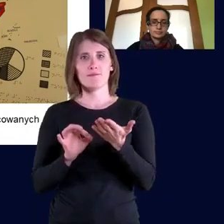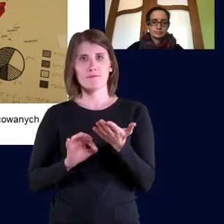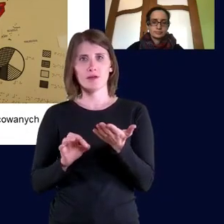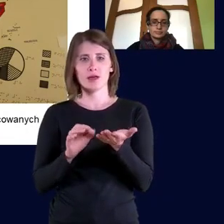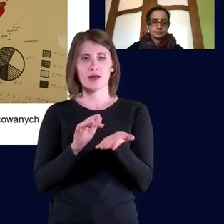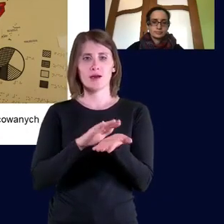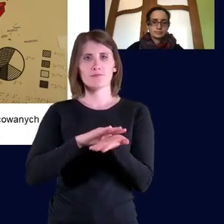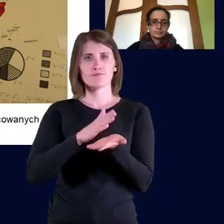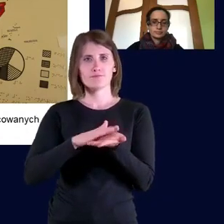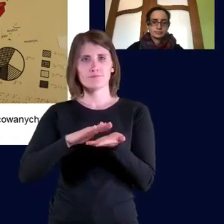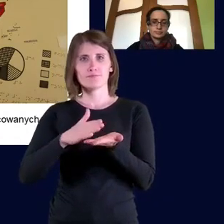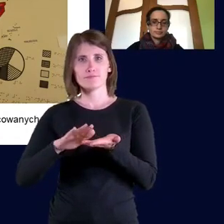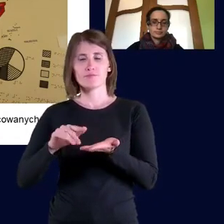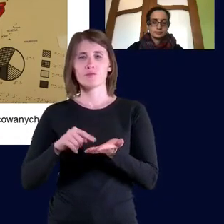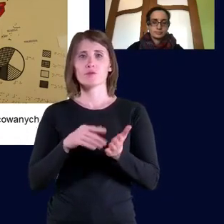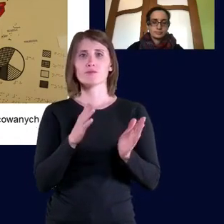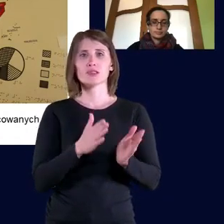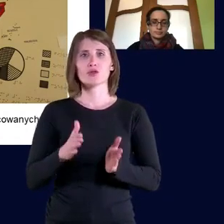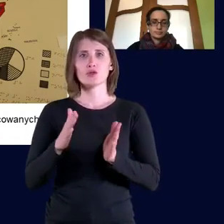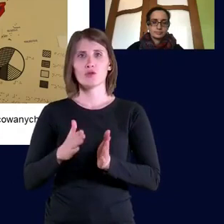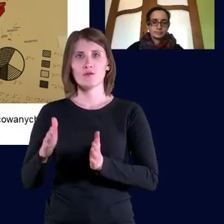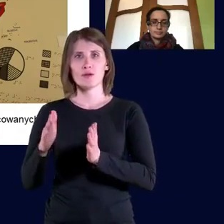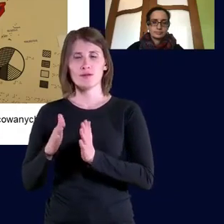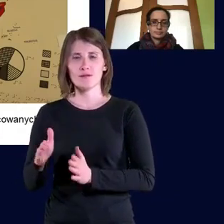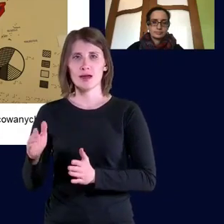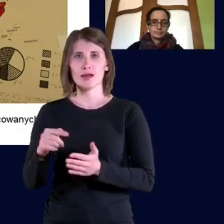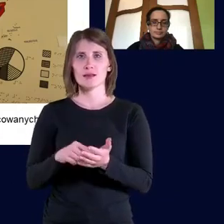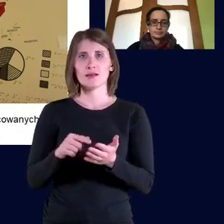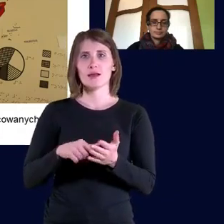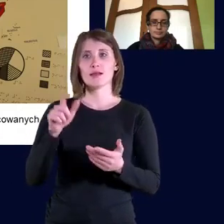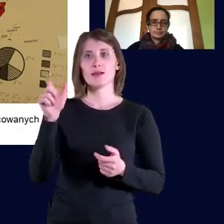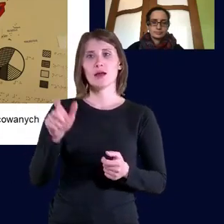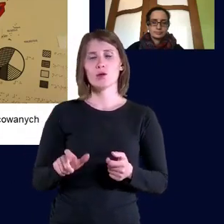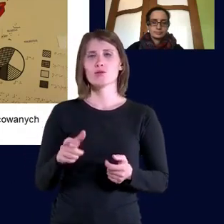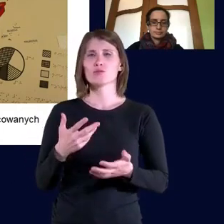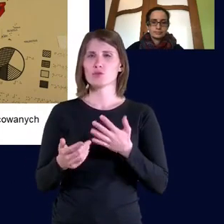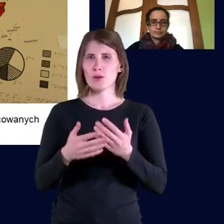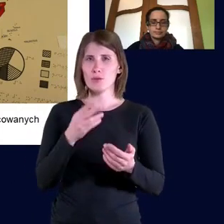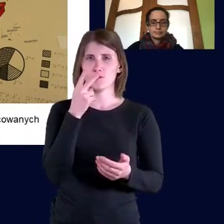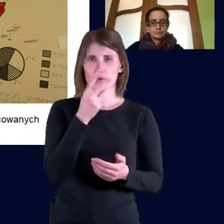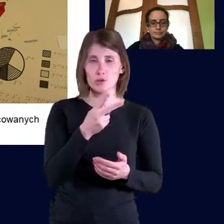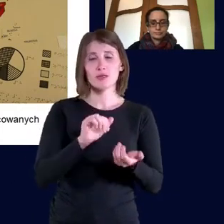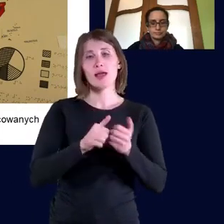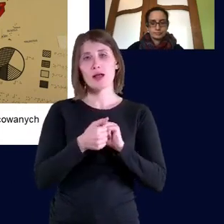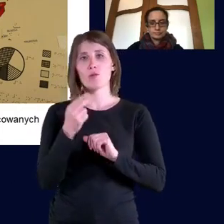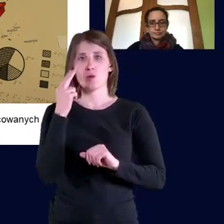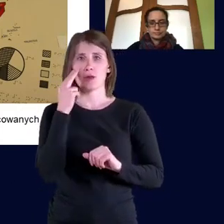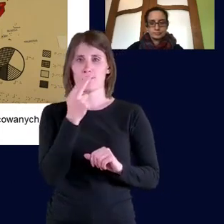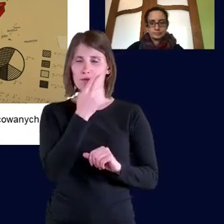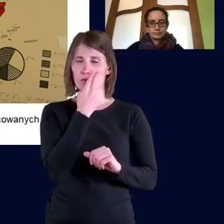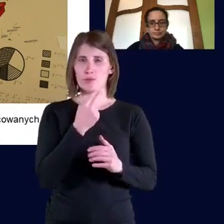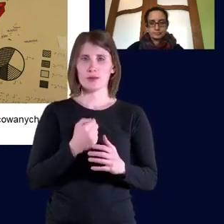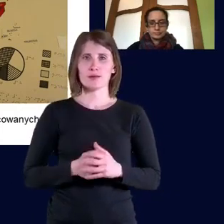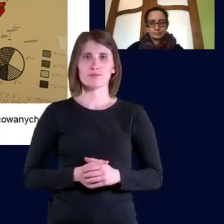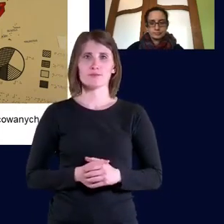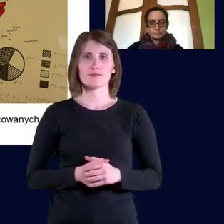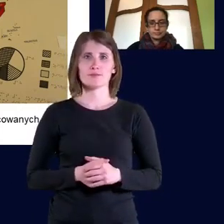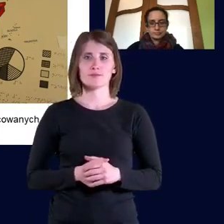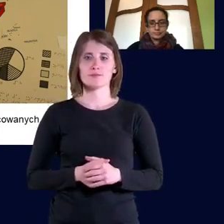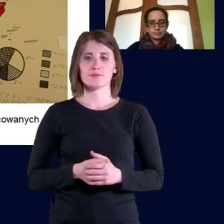i jest ona przygotowywana właśnie dla osób słabowidzących lub też niewidomych zazwyczaj